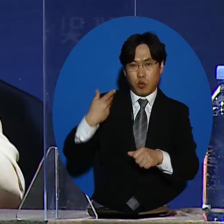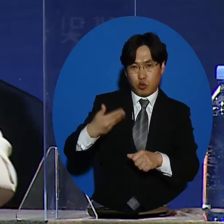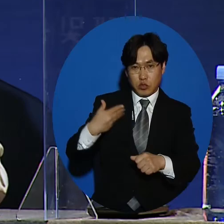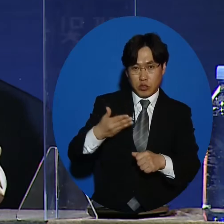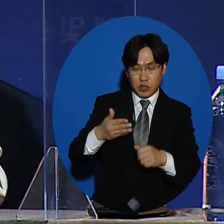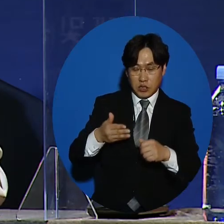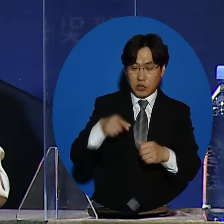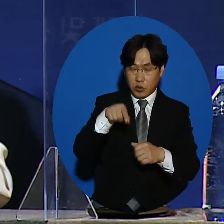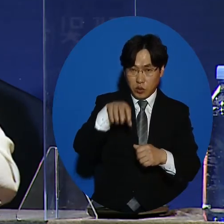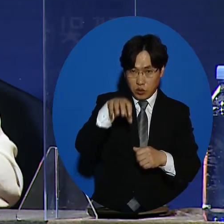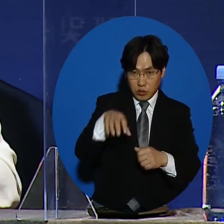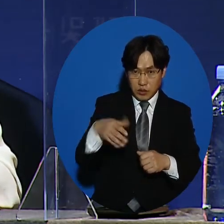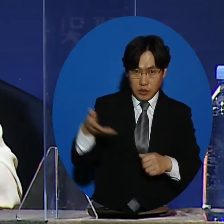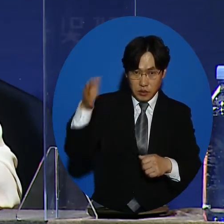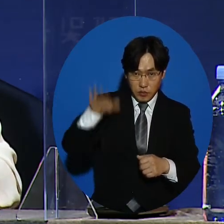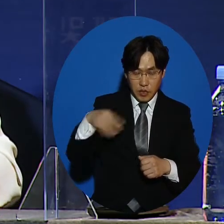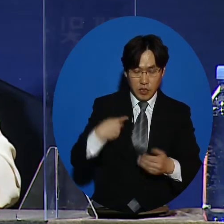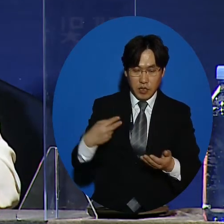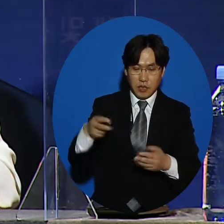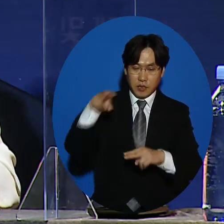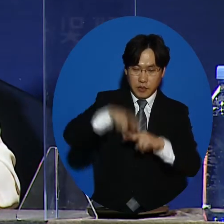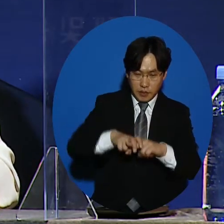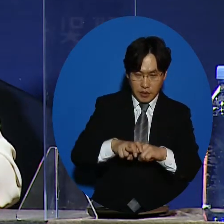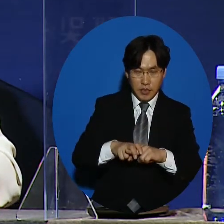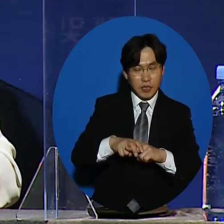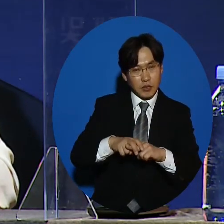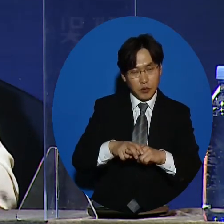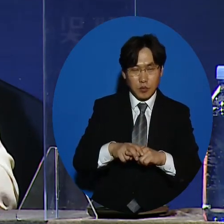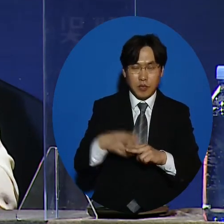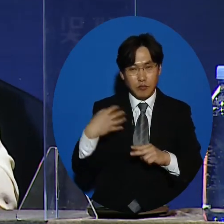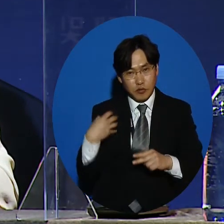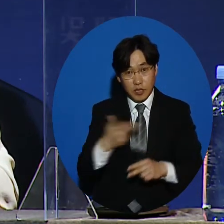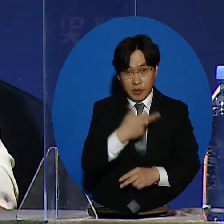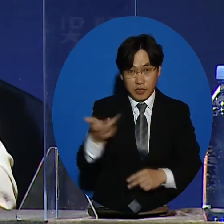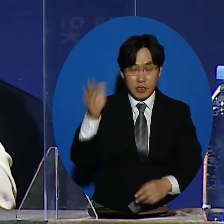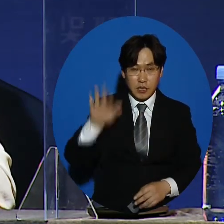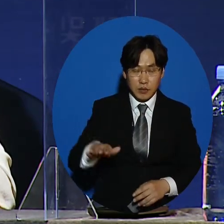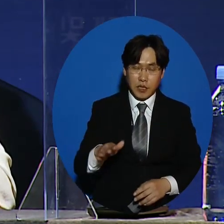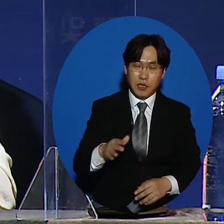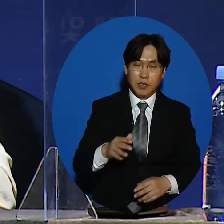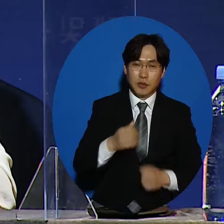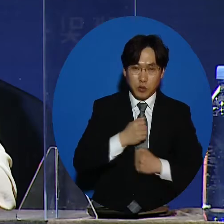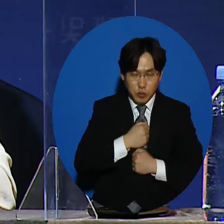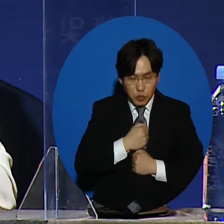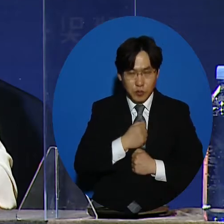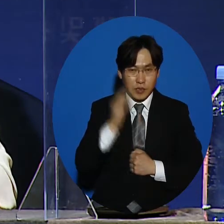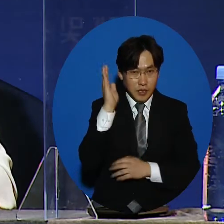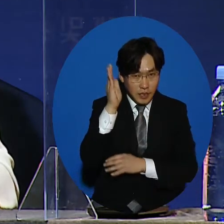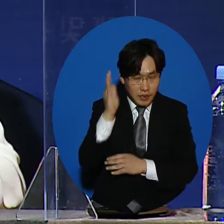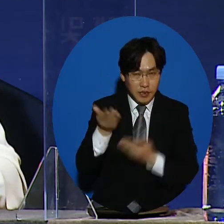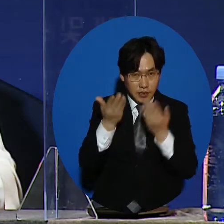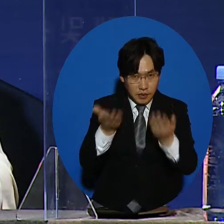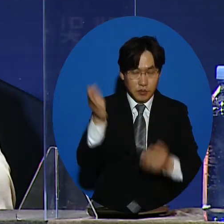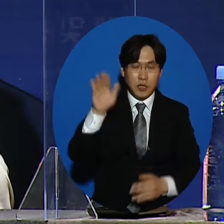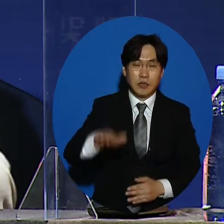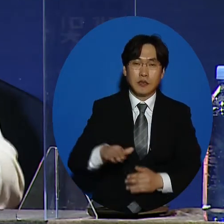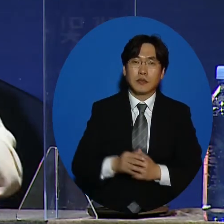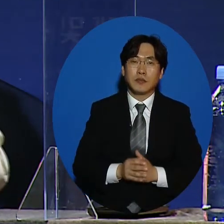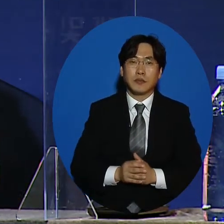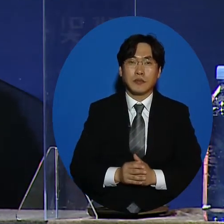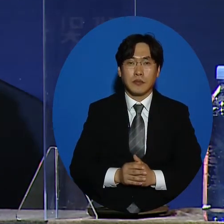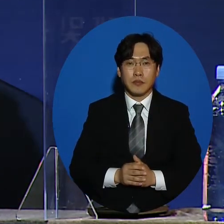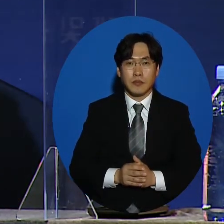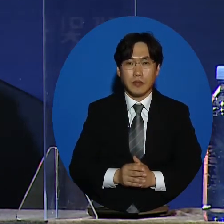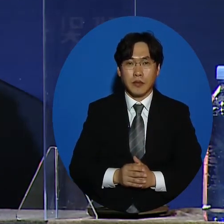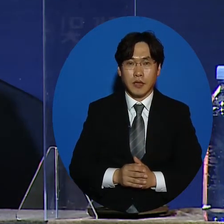분야이기도 해서 오늘 좀 이 자리에 서는 것도 좀 망설여지기도 했고 좀 이제 조심스럽기도 했었는데요. 오늘 그래도